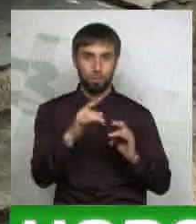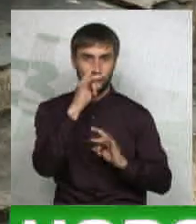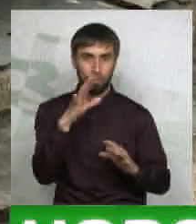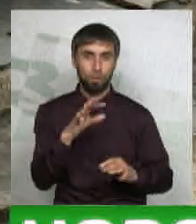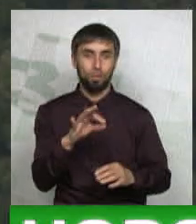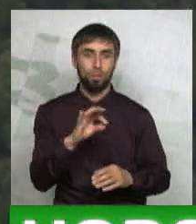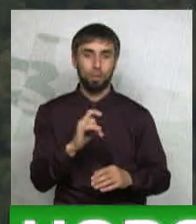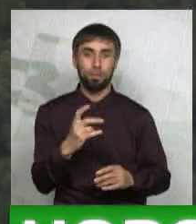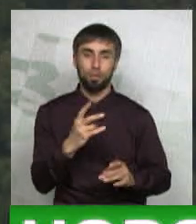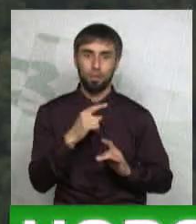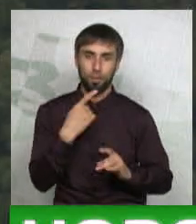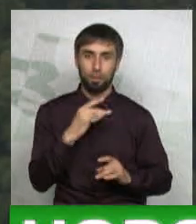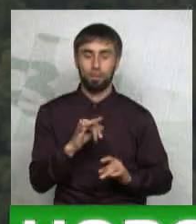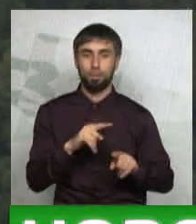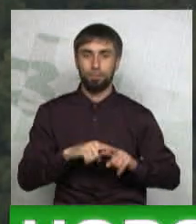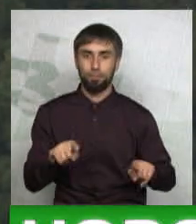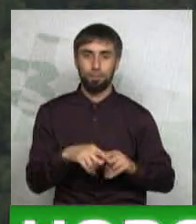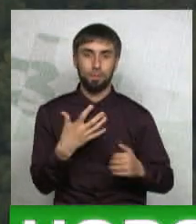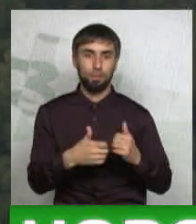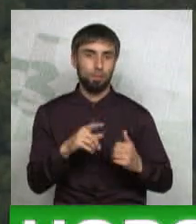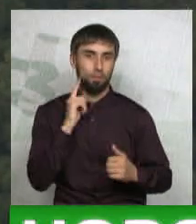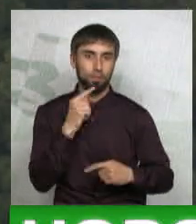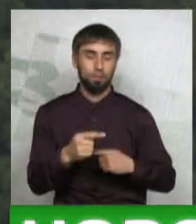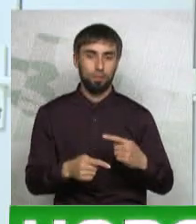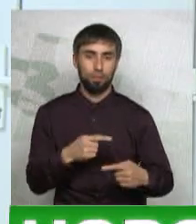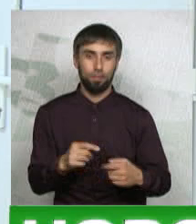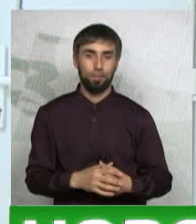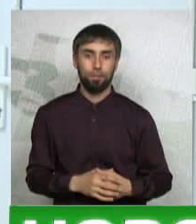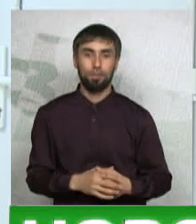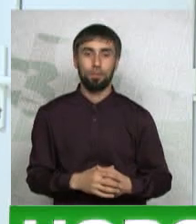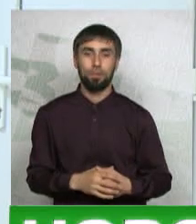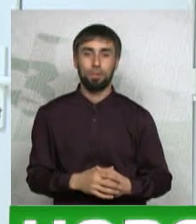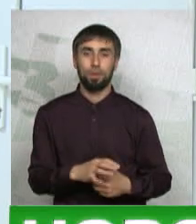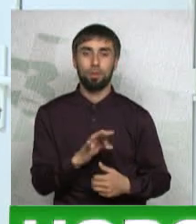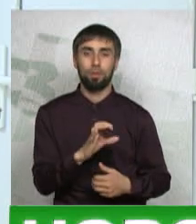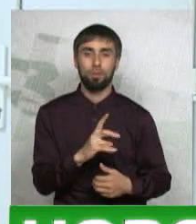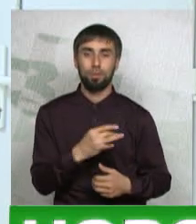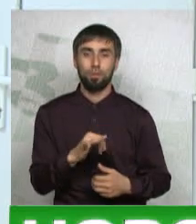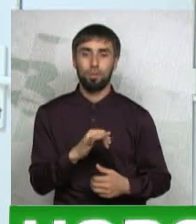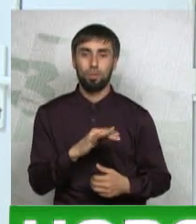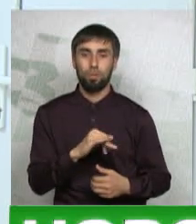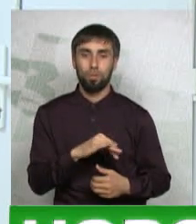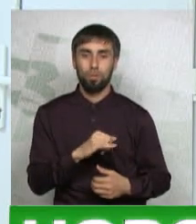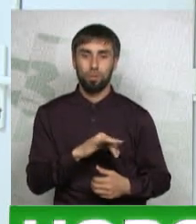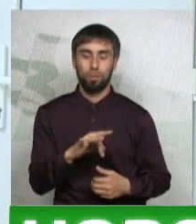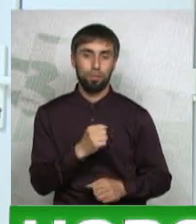О них нужно говорить и популяризировать среди молодого поколения. Основной упор делался на то, чтобы